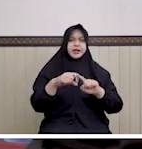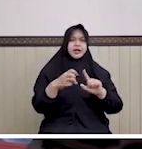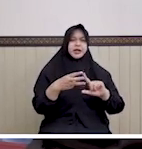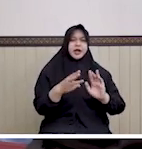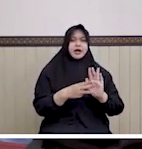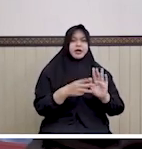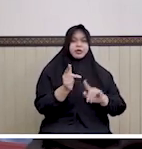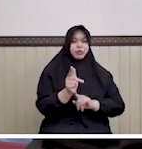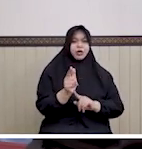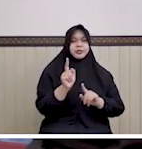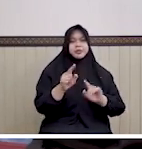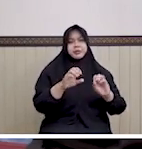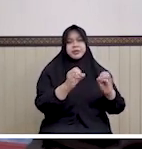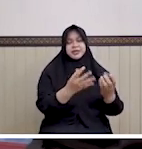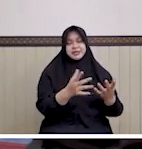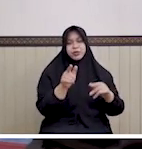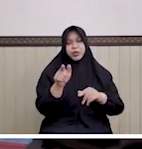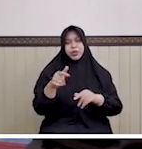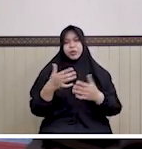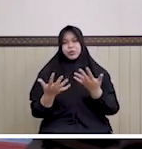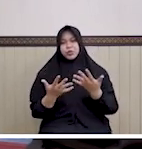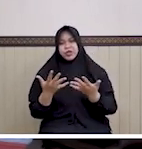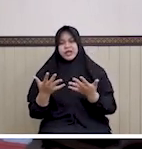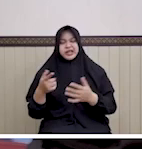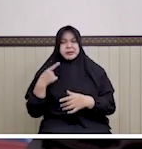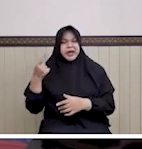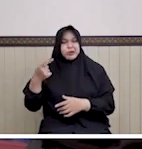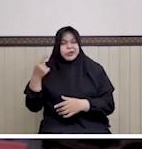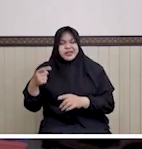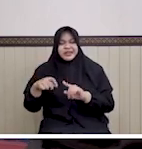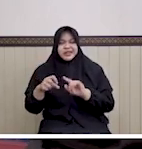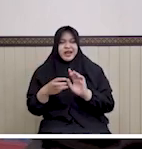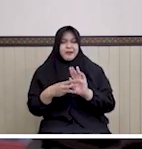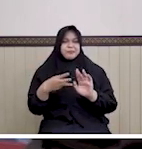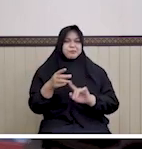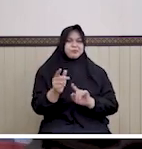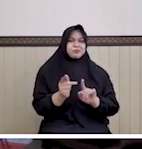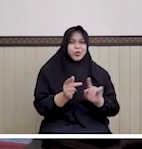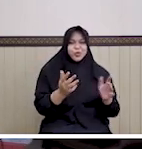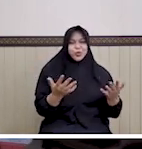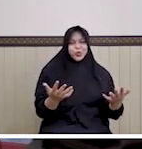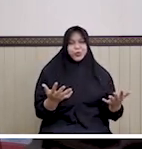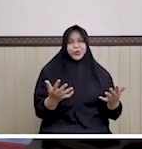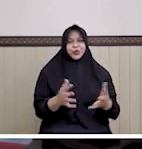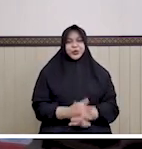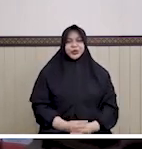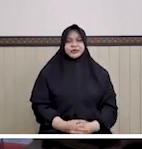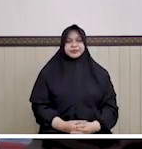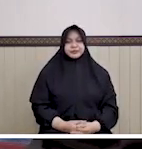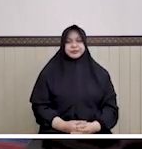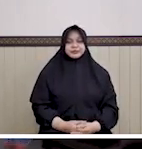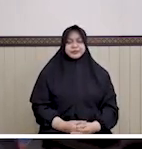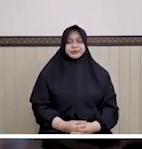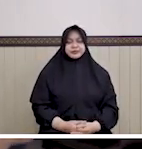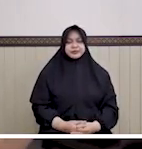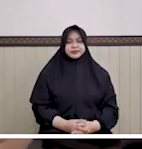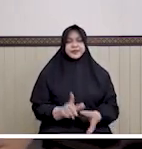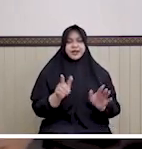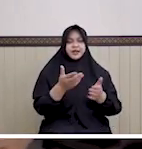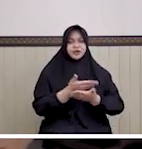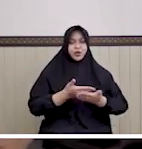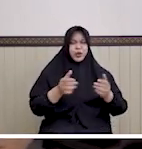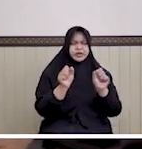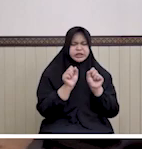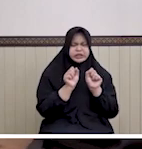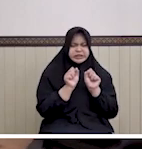peristiwa-peristiwa tersebut atau memang kambuhan gitu ya Sayang ya Mungkin karena apa namanya situasi